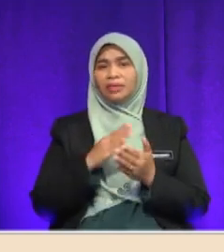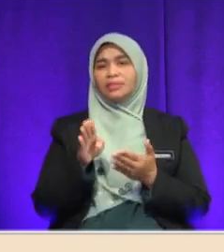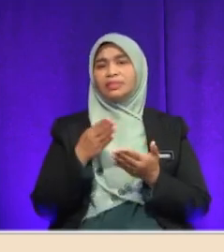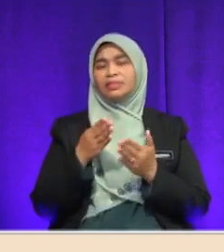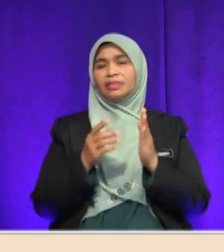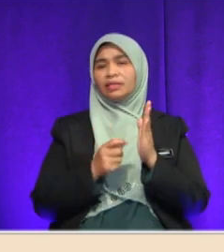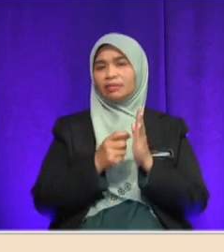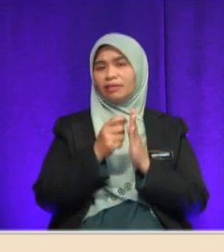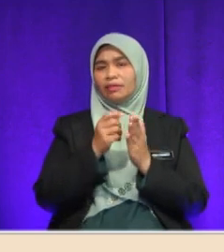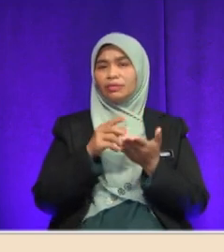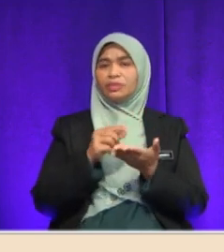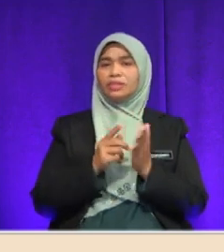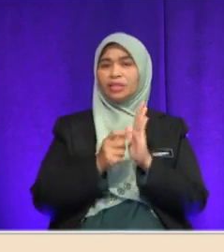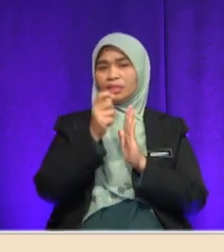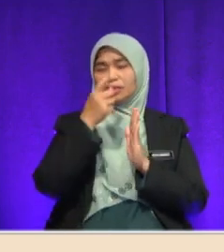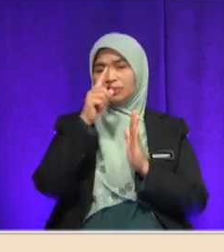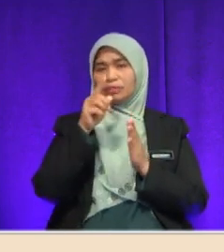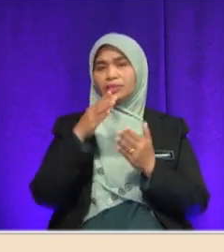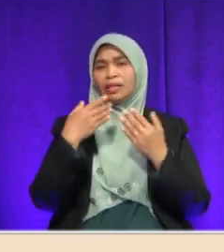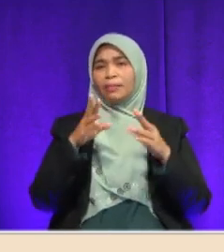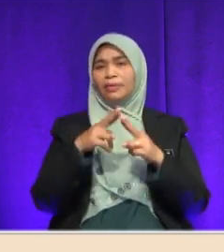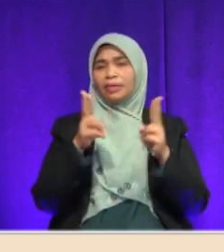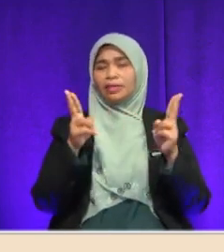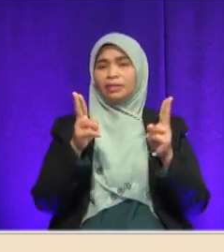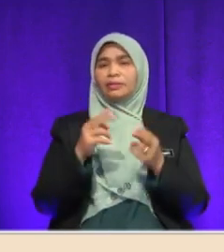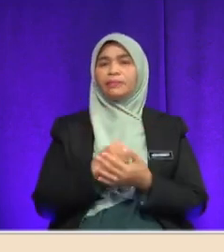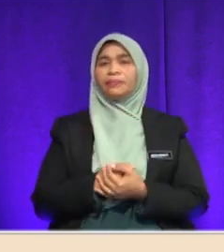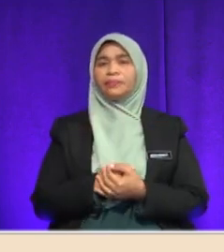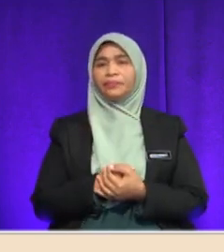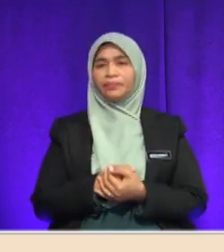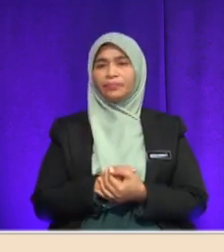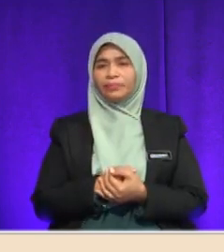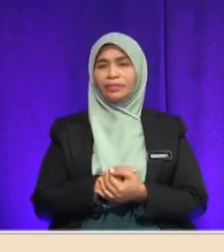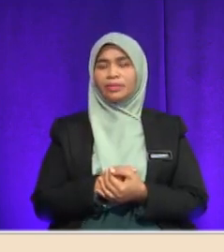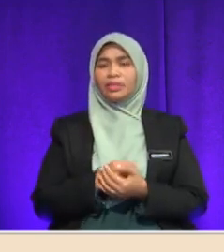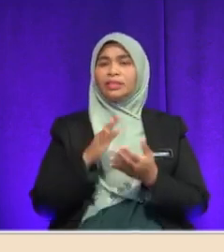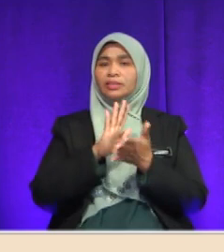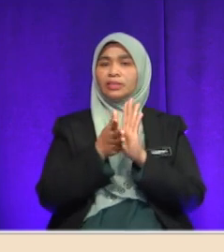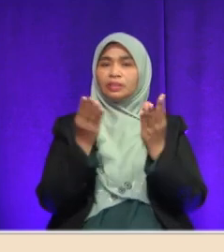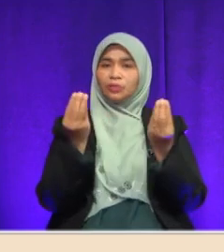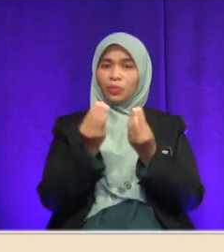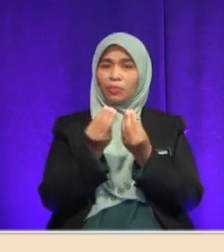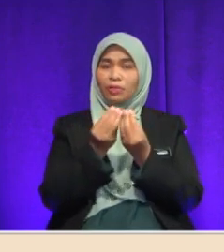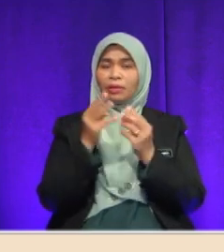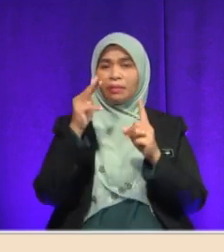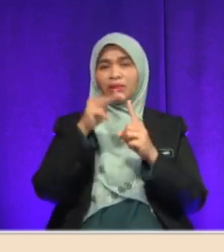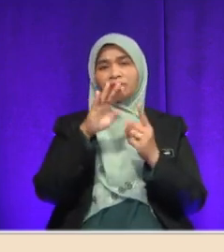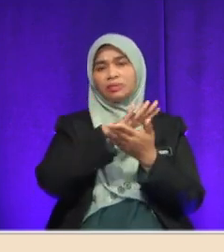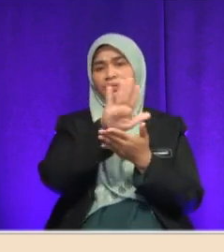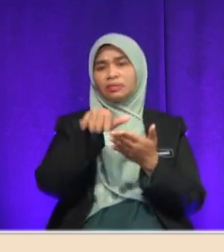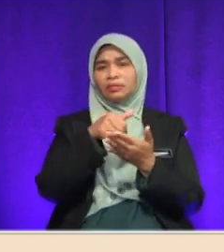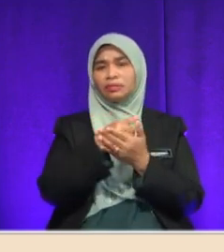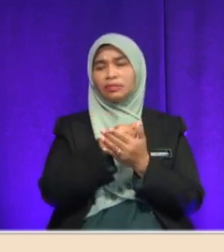adalah huraian bagi fakta yang kedua. So, kita jumlah markah keseluruhan kehendak soalan